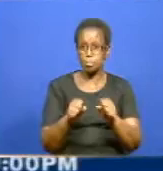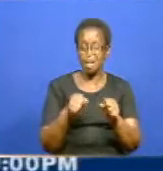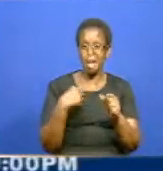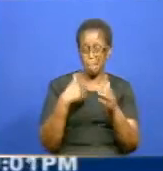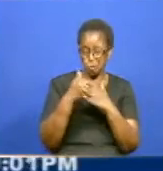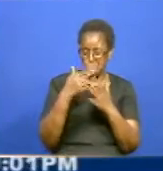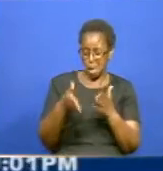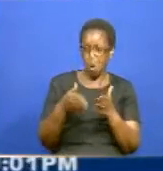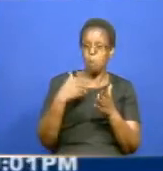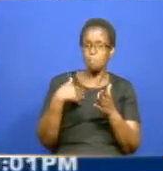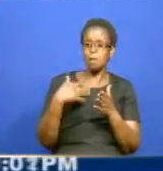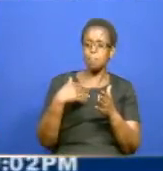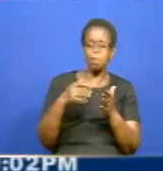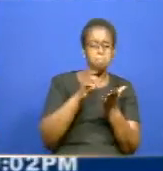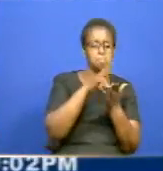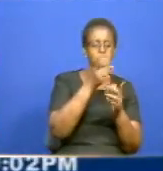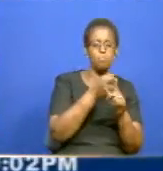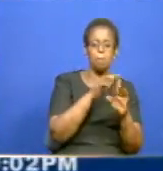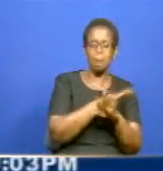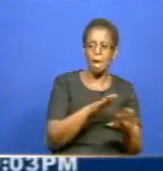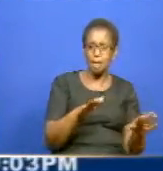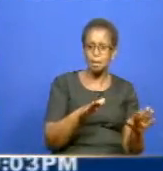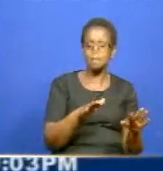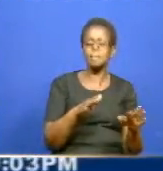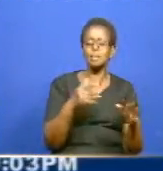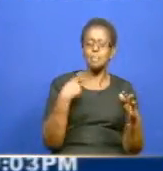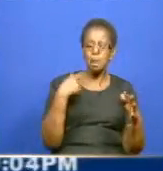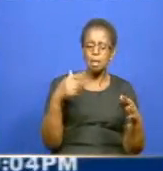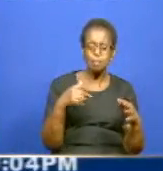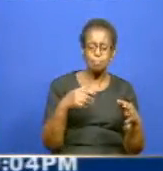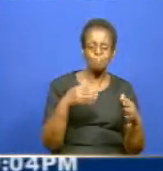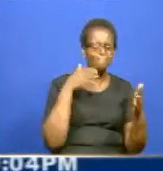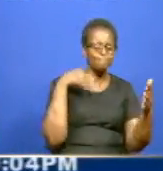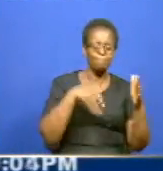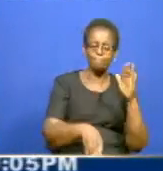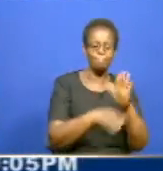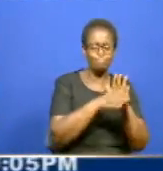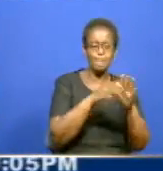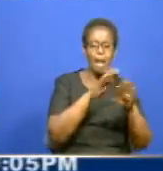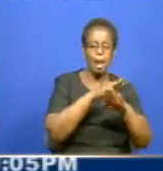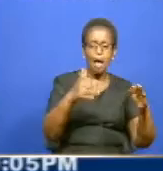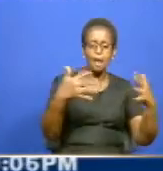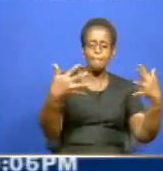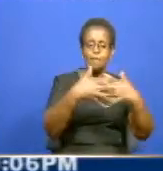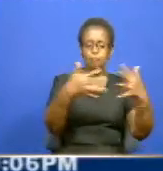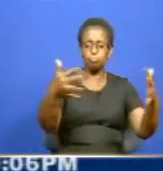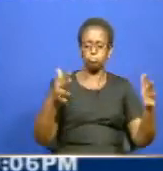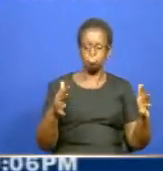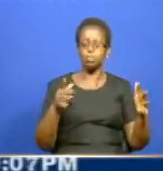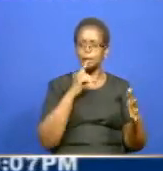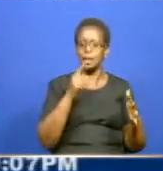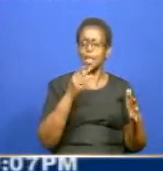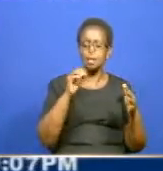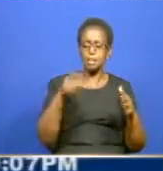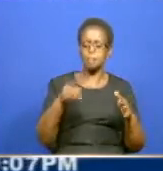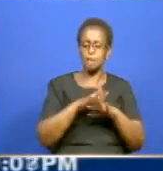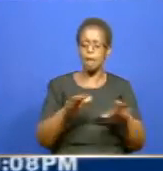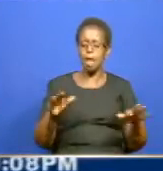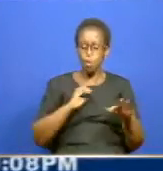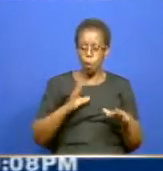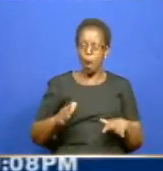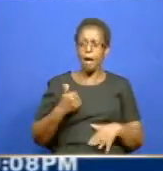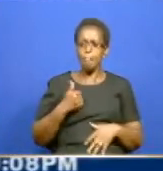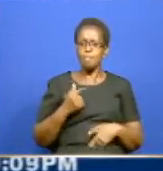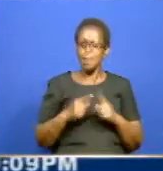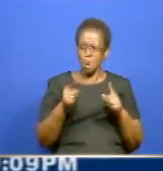mashamba yao, wanawekewa mafence, wanaambiwa hii shamba imepeanwa kwa nani sasa? Na sisi tumeishi hapa zaidi ya miaka